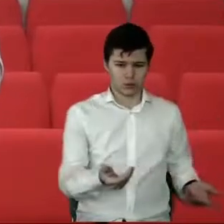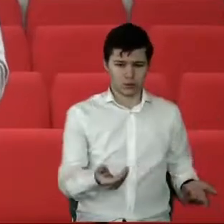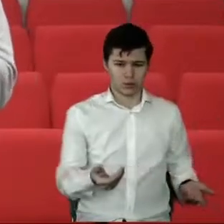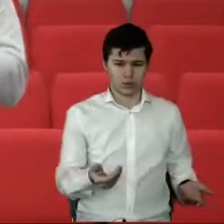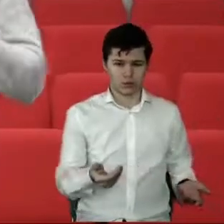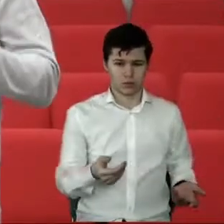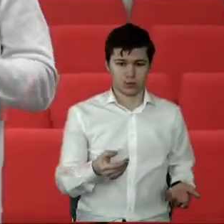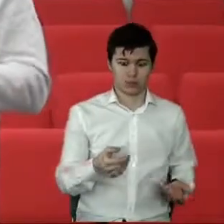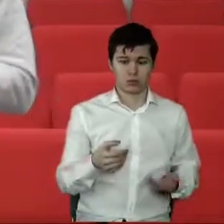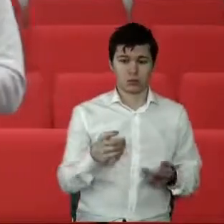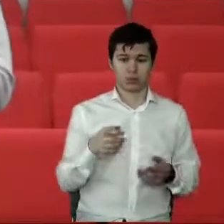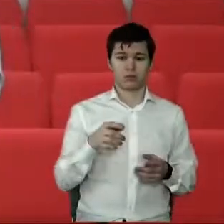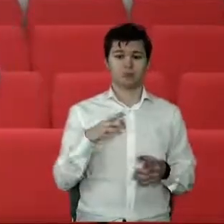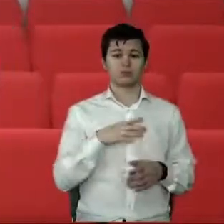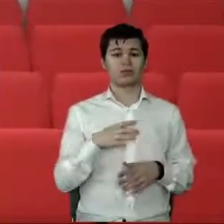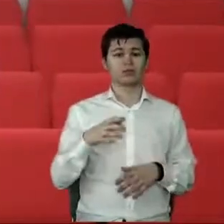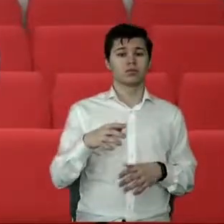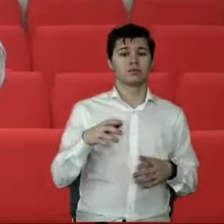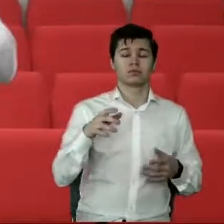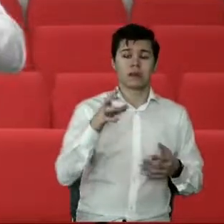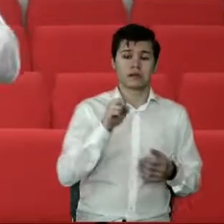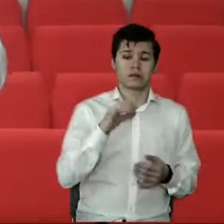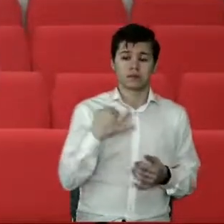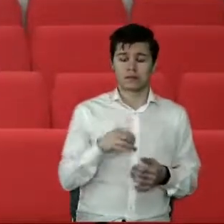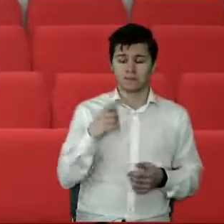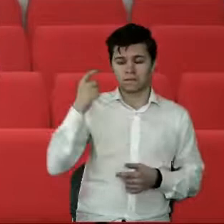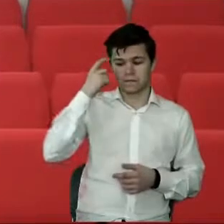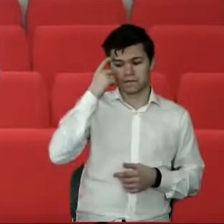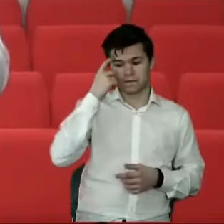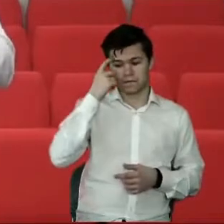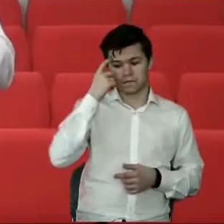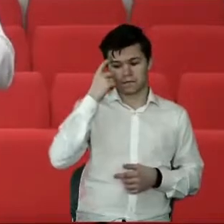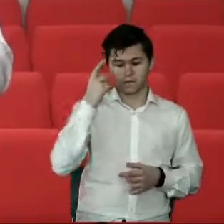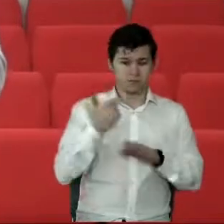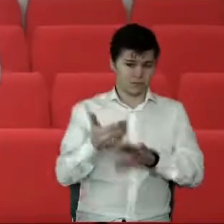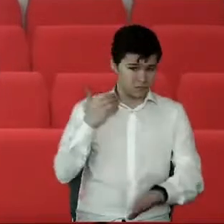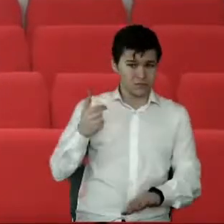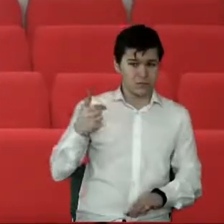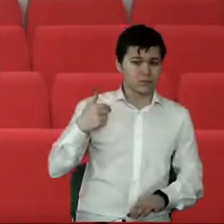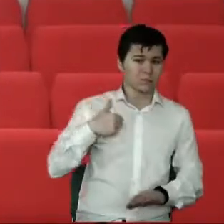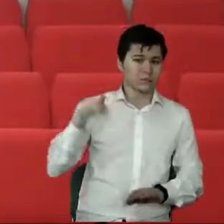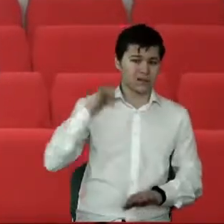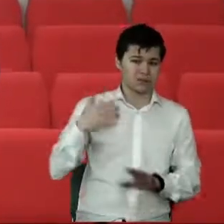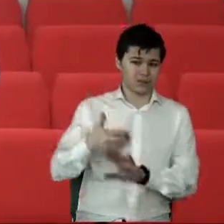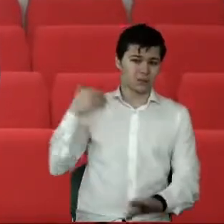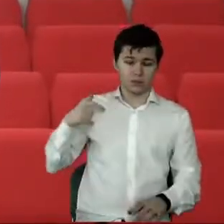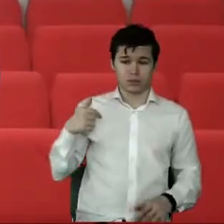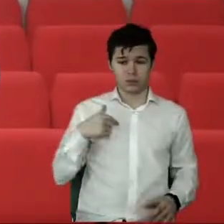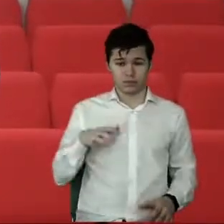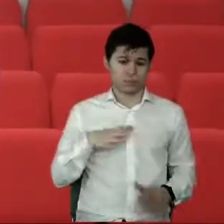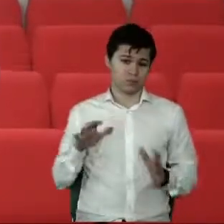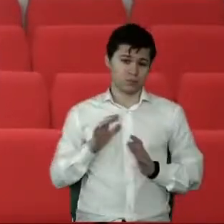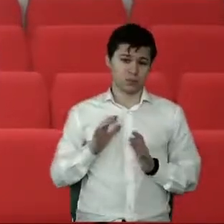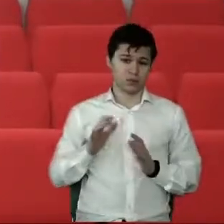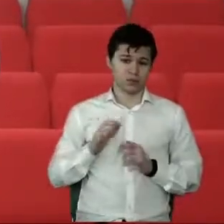Так и Елисей мог пожелать чего угодно. Елисей, прежде чем его позвал Илья на служение, чтобы он служил ему, он был зажиточным